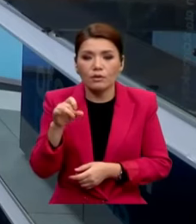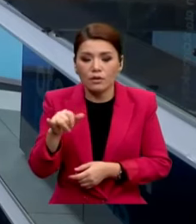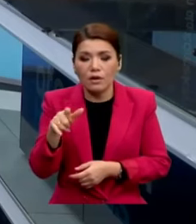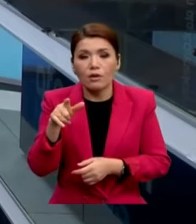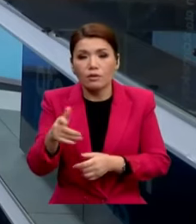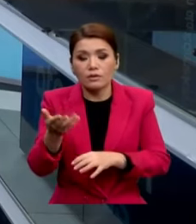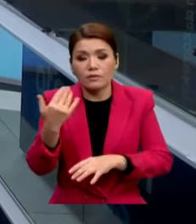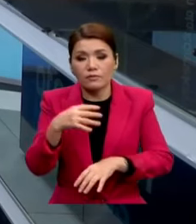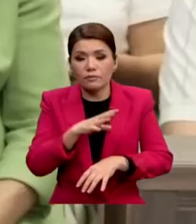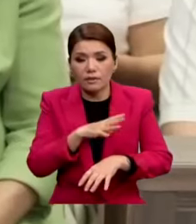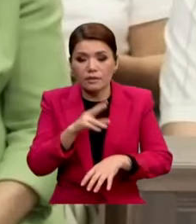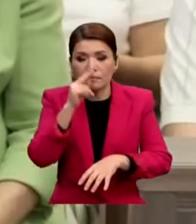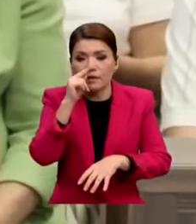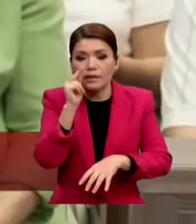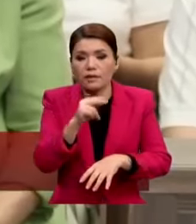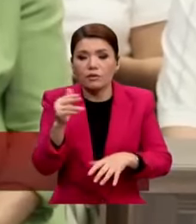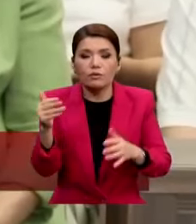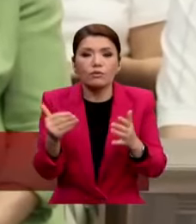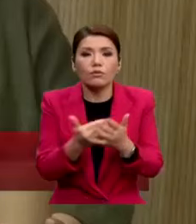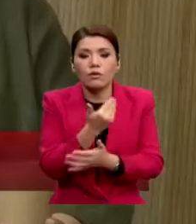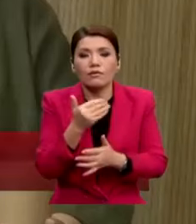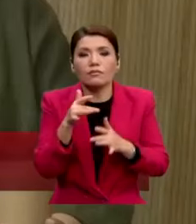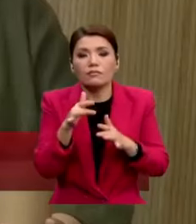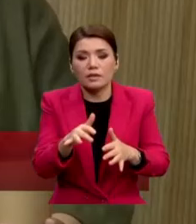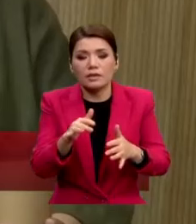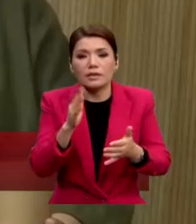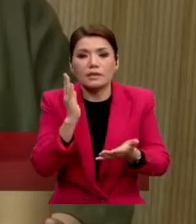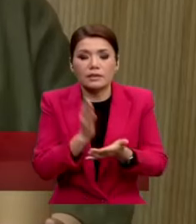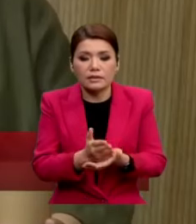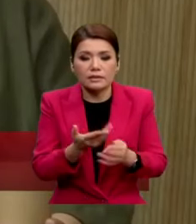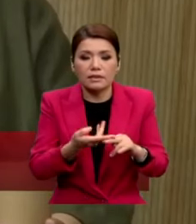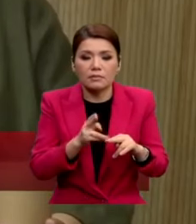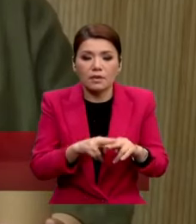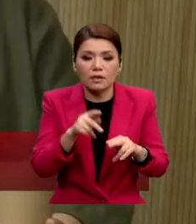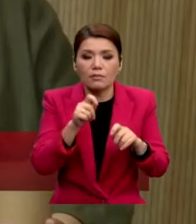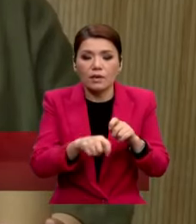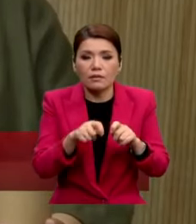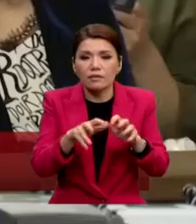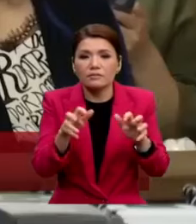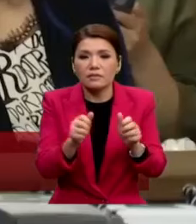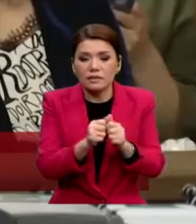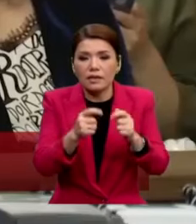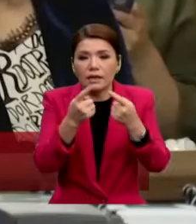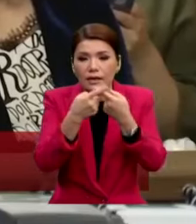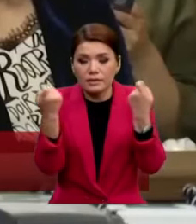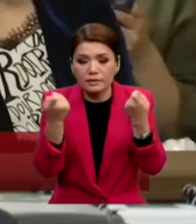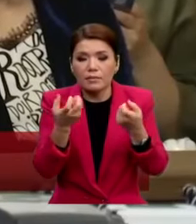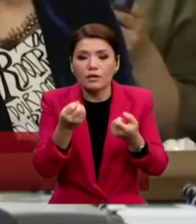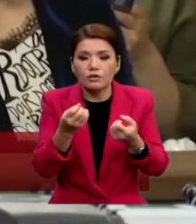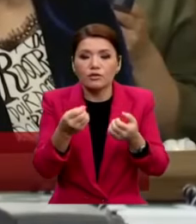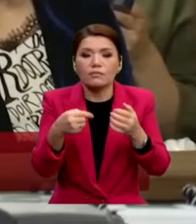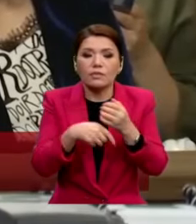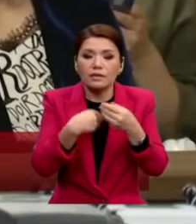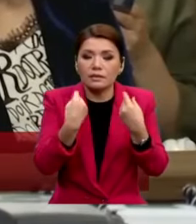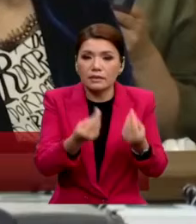школы. В «Антикоре» сообщили о новом эпизоде в уголовном деле экс-чиновника. Помимо рейдерского захвата гостиницы и попытки дачи взятки,